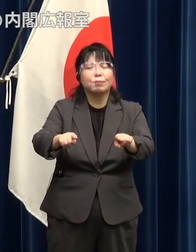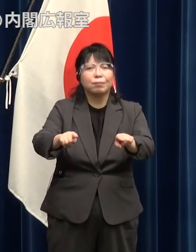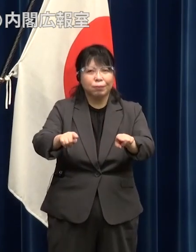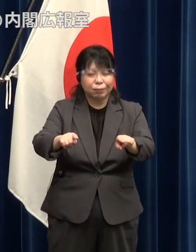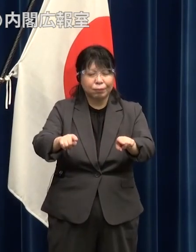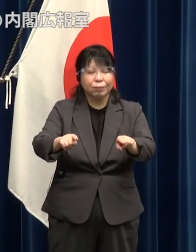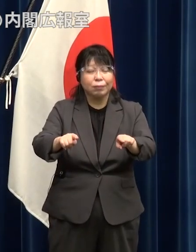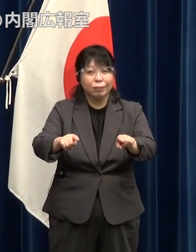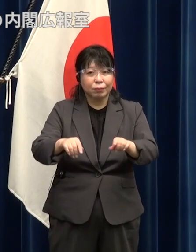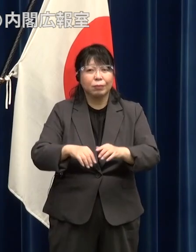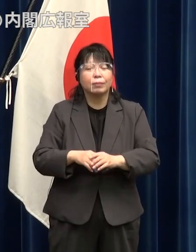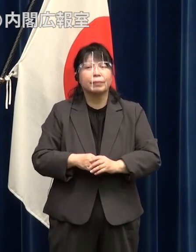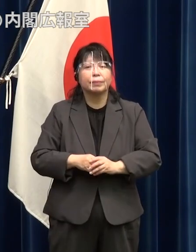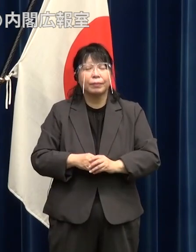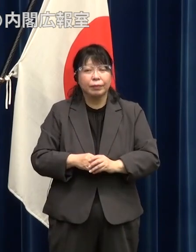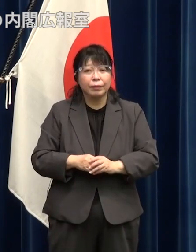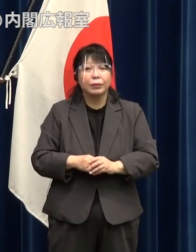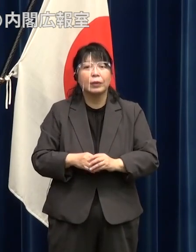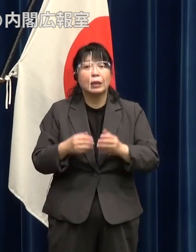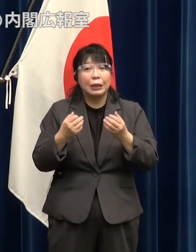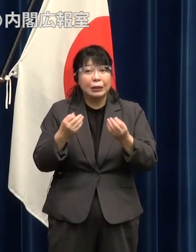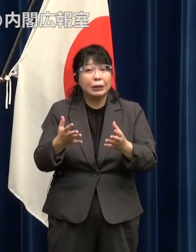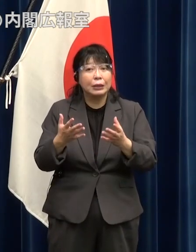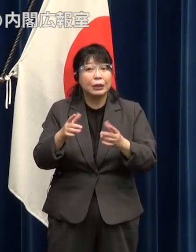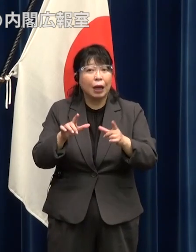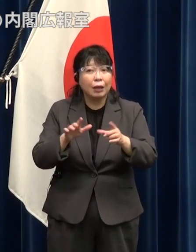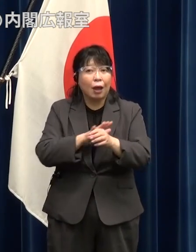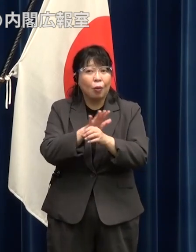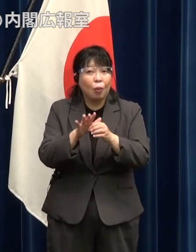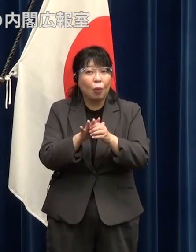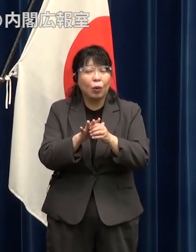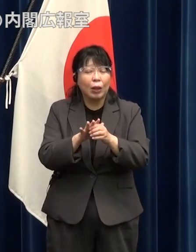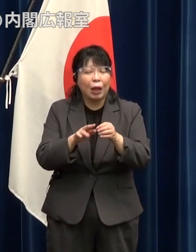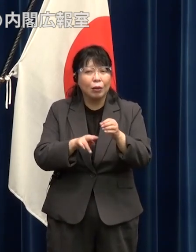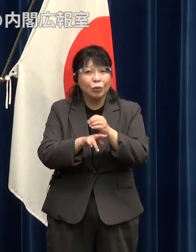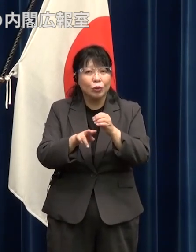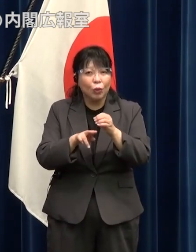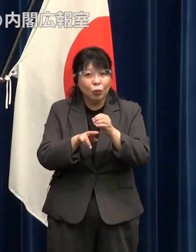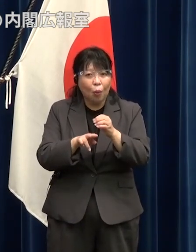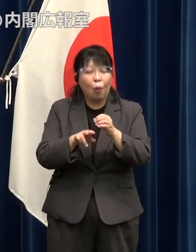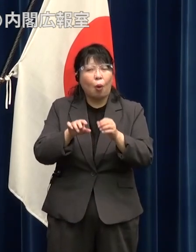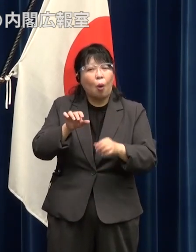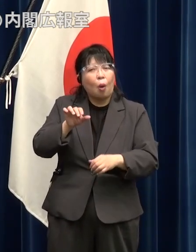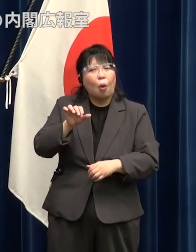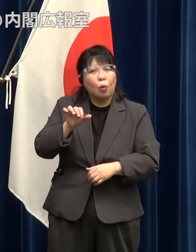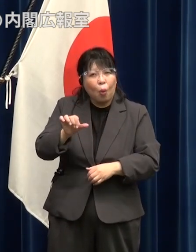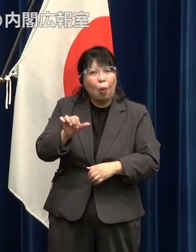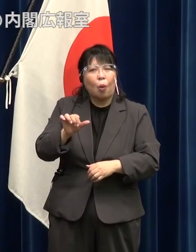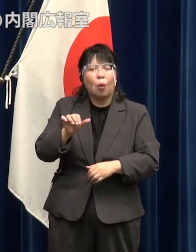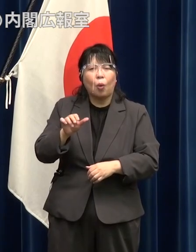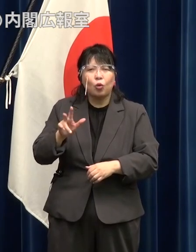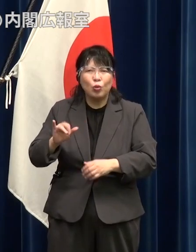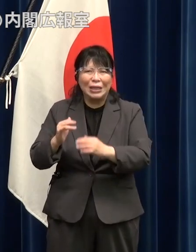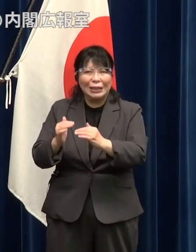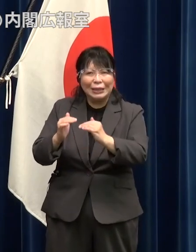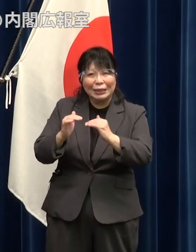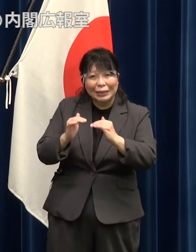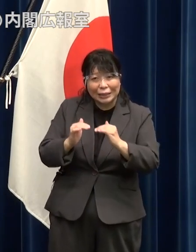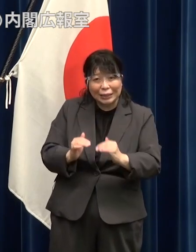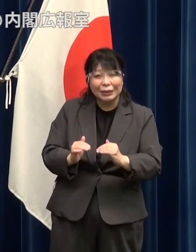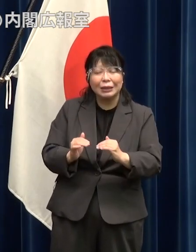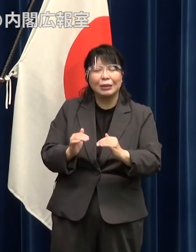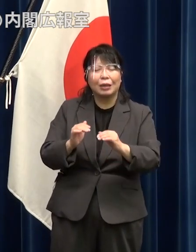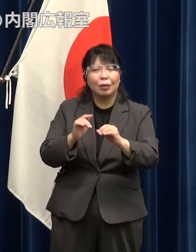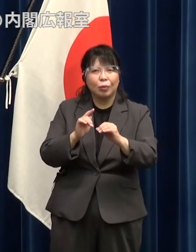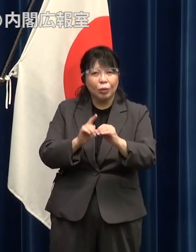型コロナの5類への引き下げを含めた感染症法上の扱いのさらな